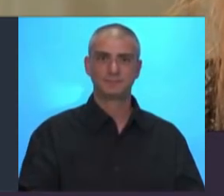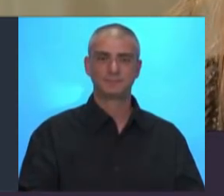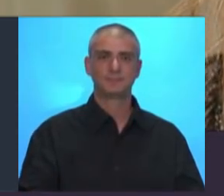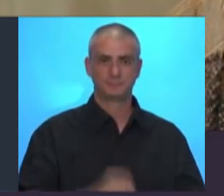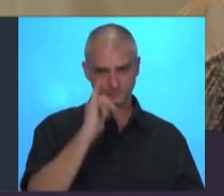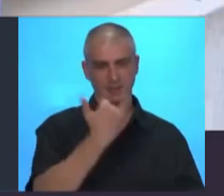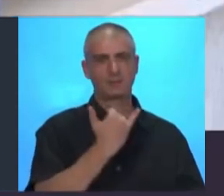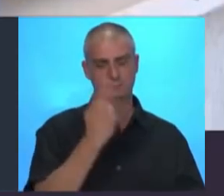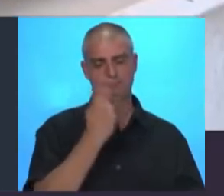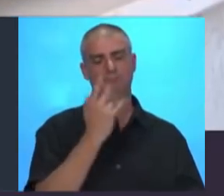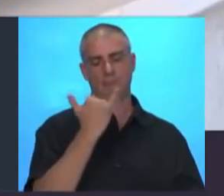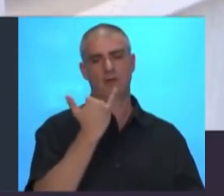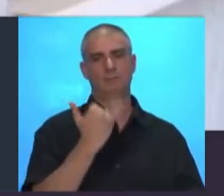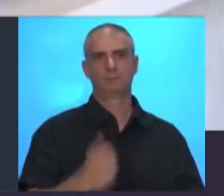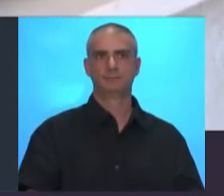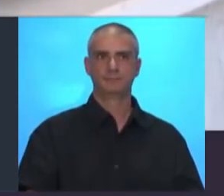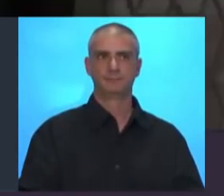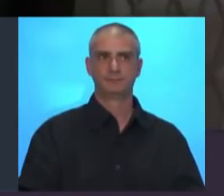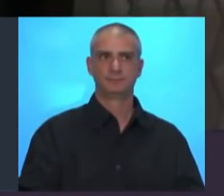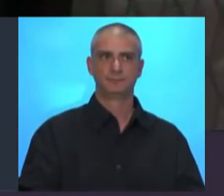כן, בטח.